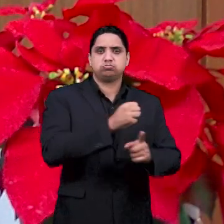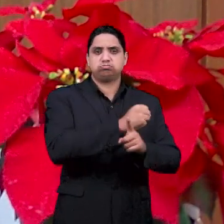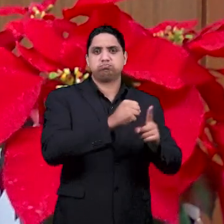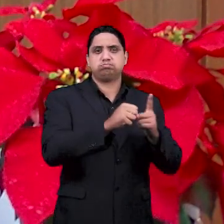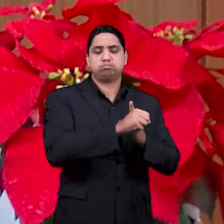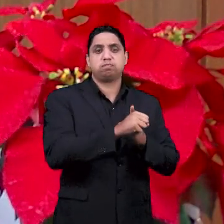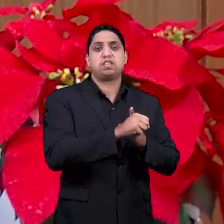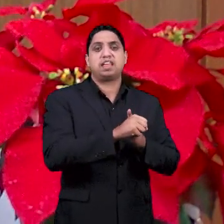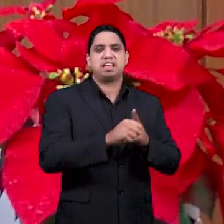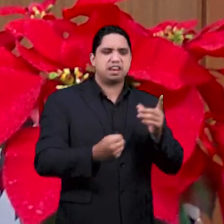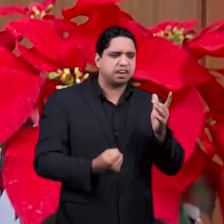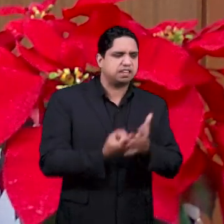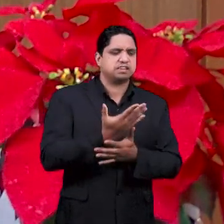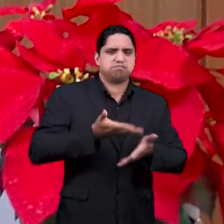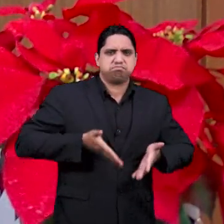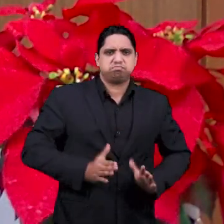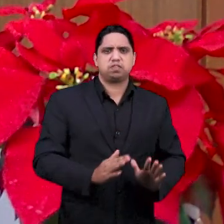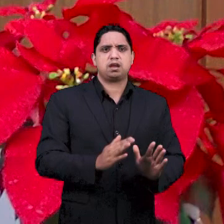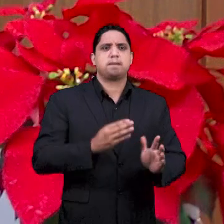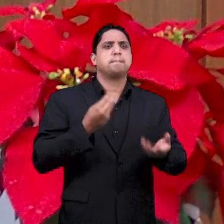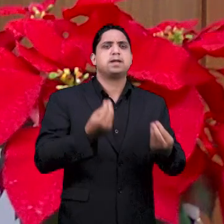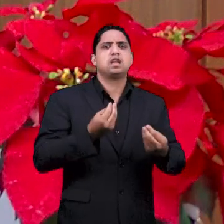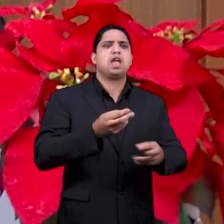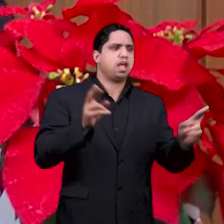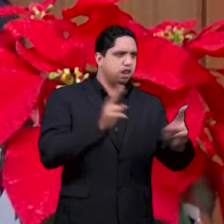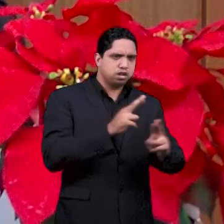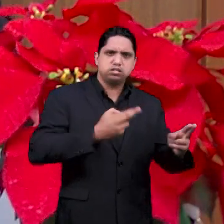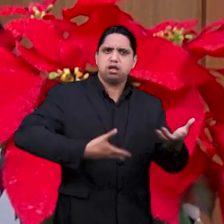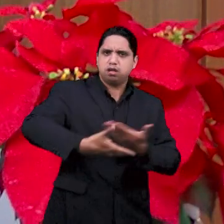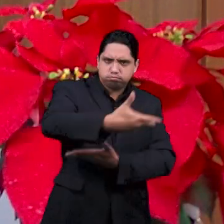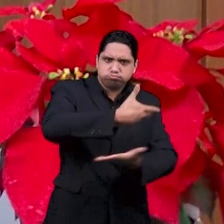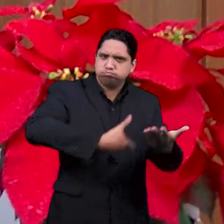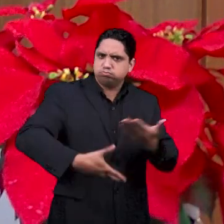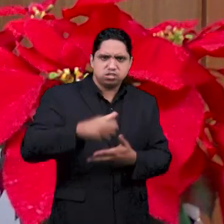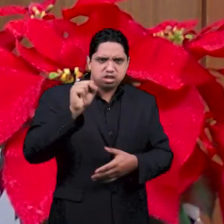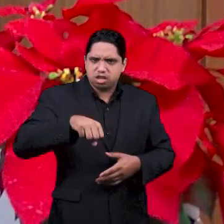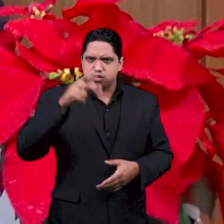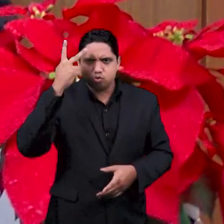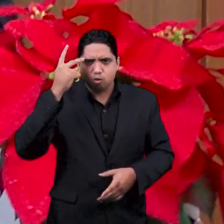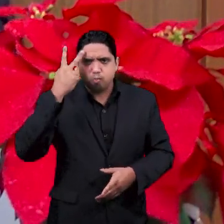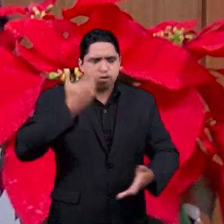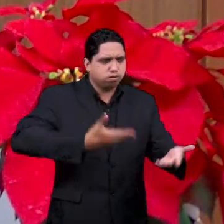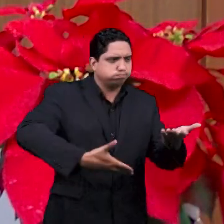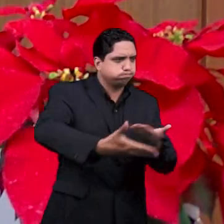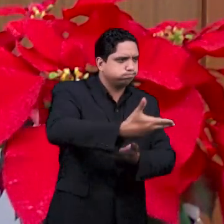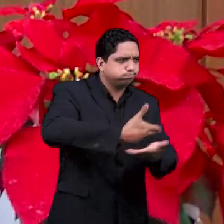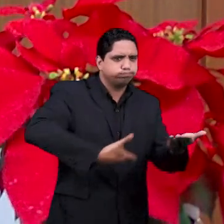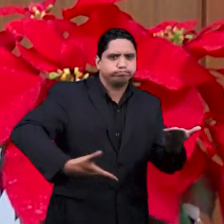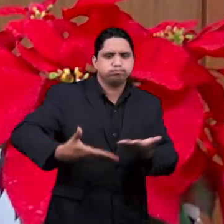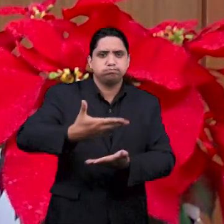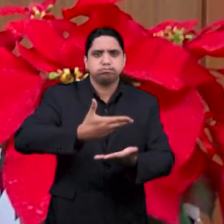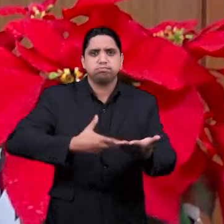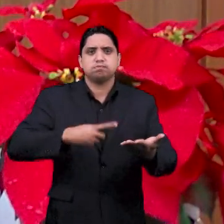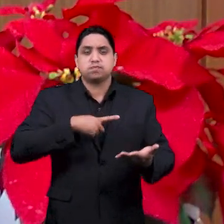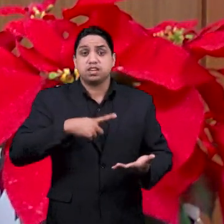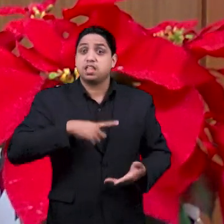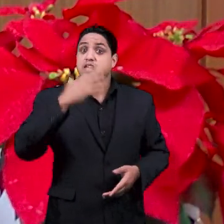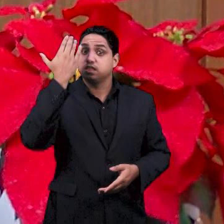обществе, чтобы он был социальным, чтобы он мог относиться к другим людям,